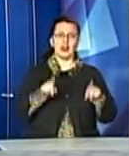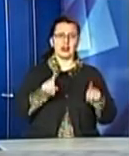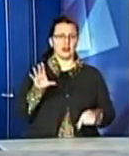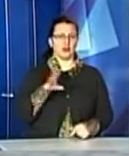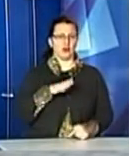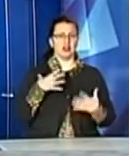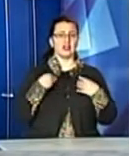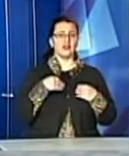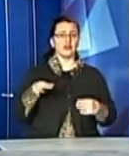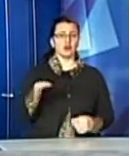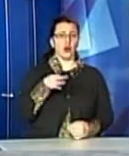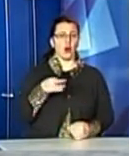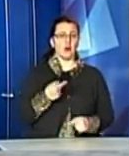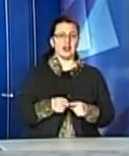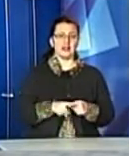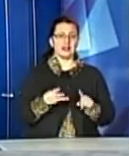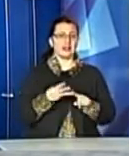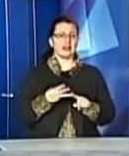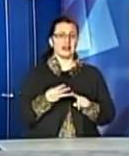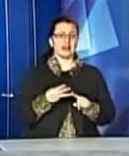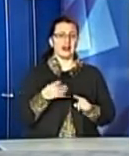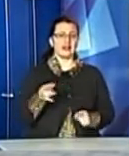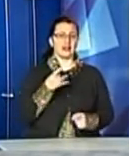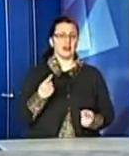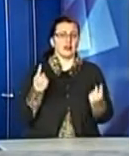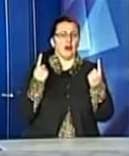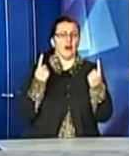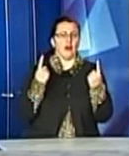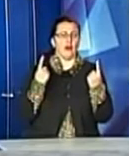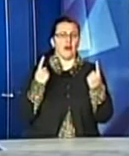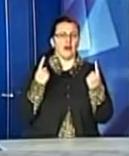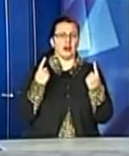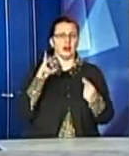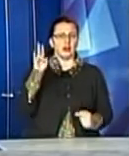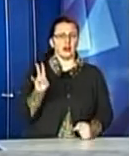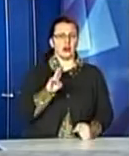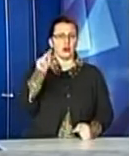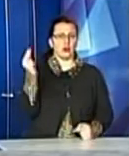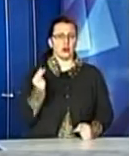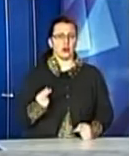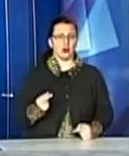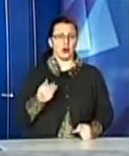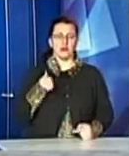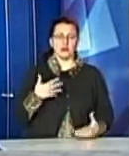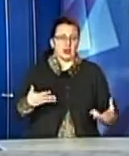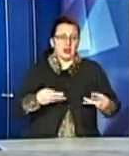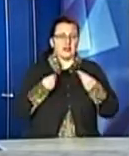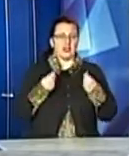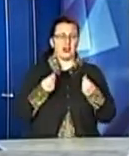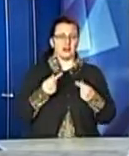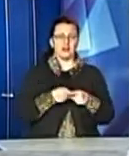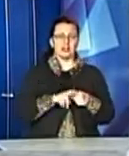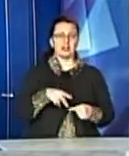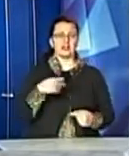Львівську область фактично третій раз тільки привезли таку велику ікону. Ну, ми всі в захваті від того, від чудотворної цієї ікони,